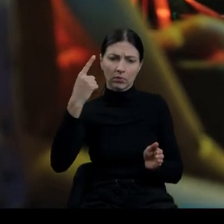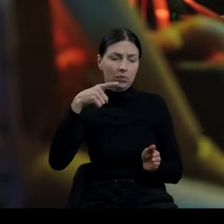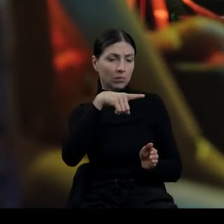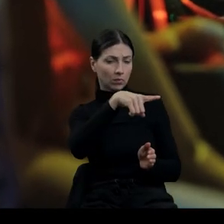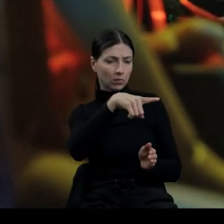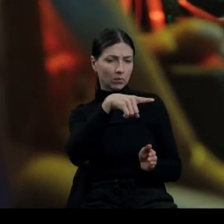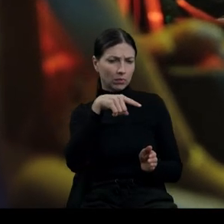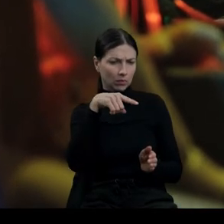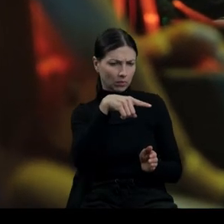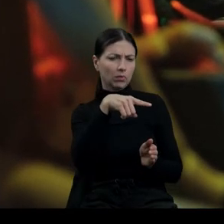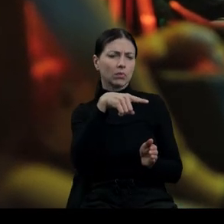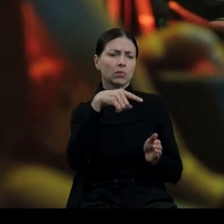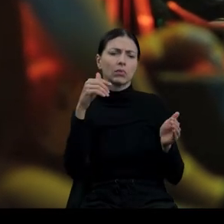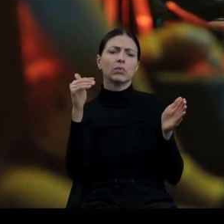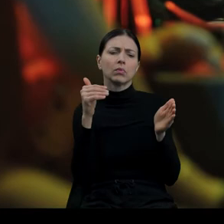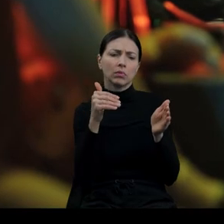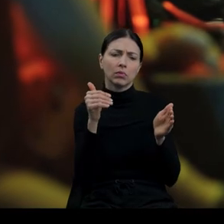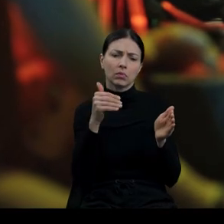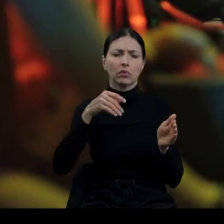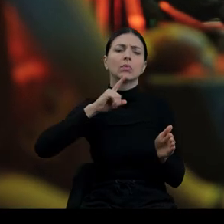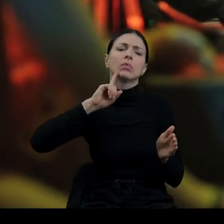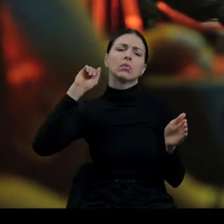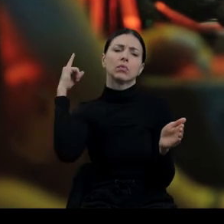jaki rodzaj lalki, jaka lalka